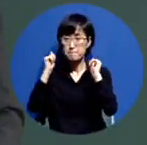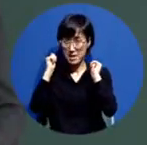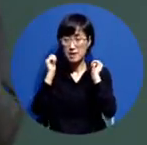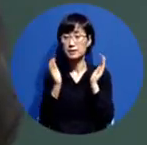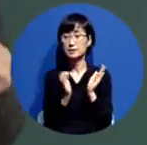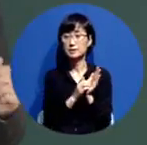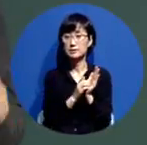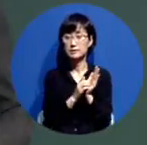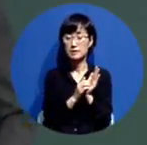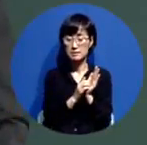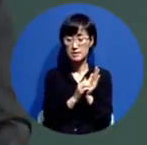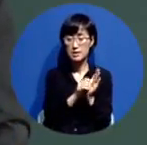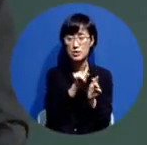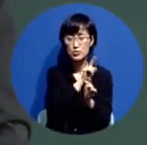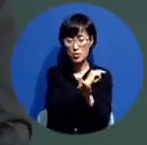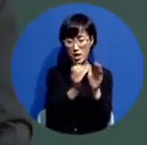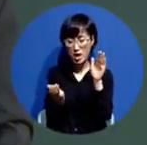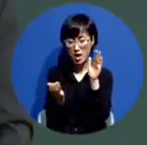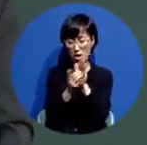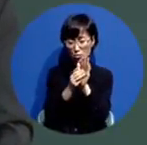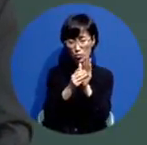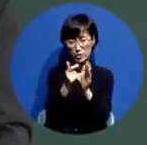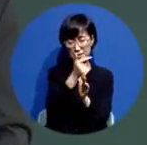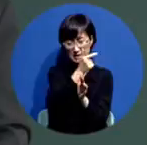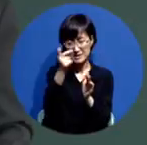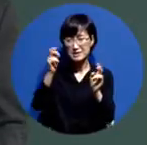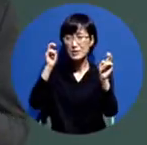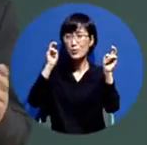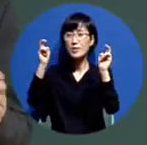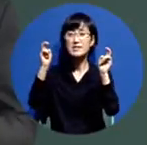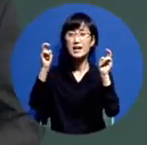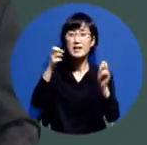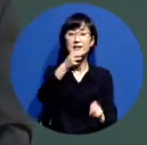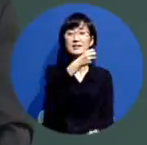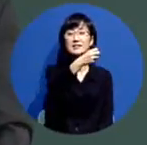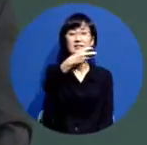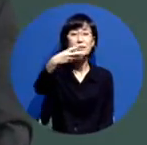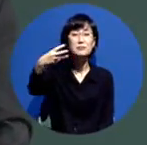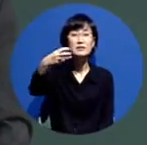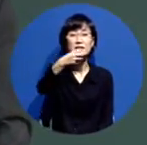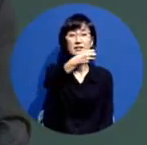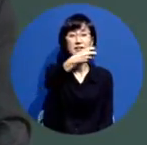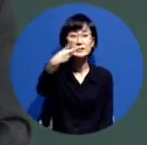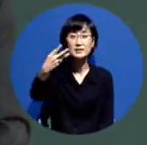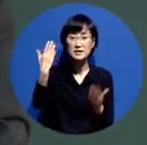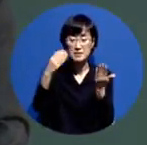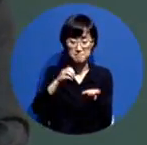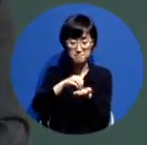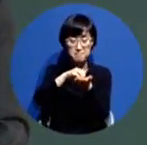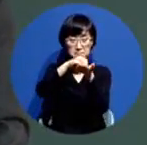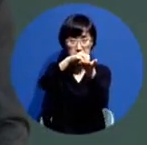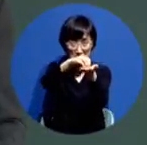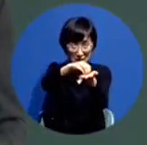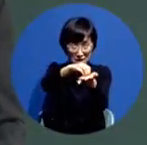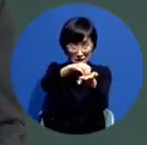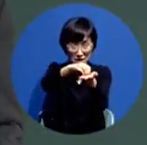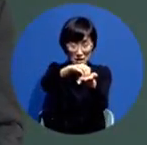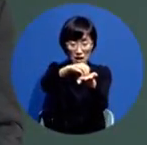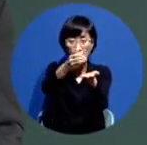최고의 회사에 들어가게 됐어요. 去了最棒的公司。 삼성에 들어가게 됐어요. 去了三星公司。 근데 못 이겨내는